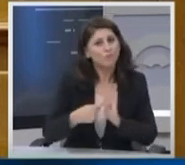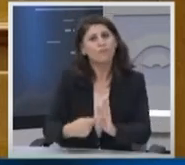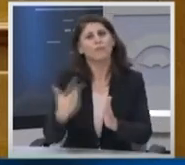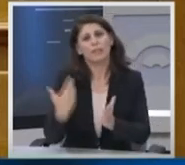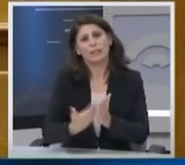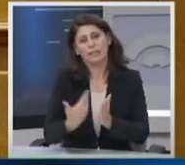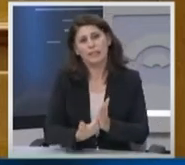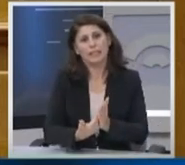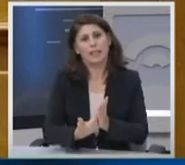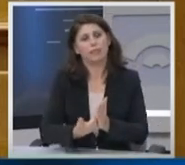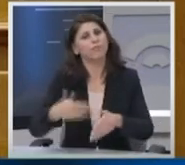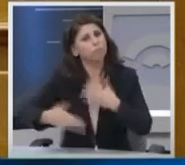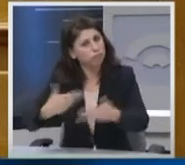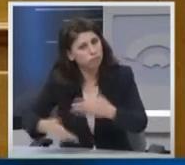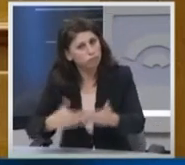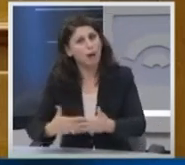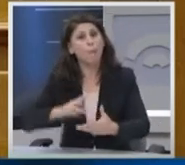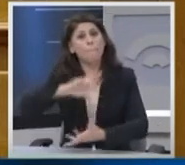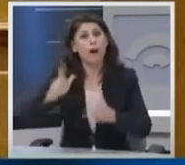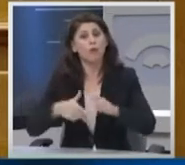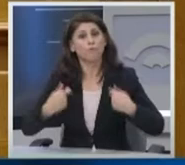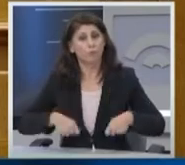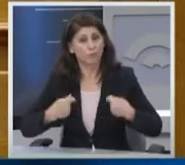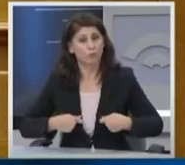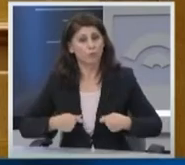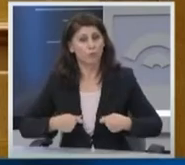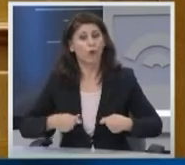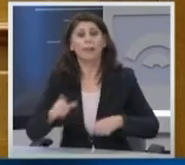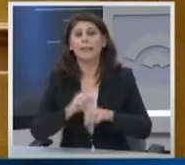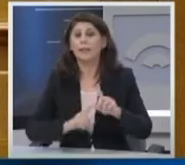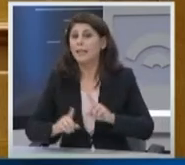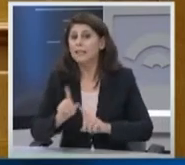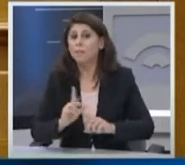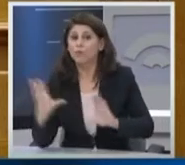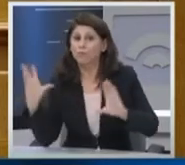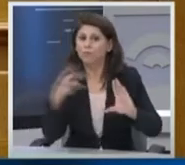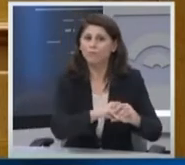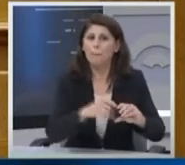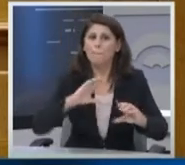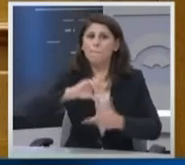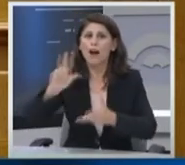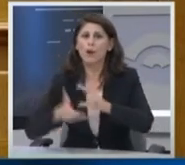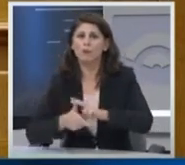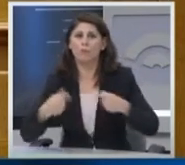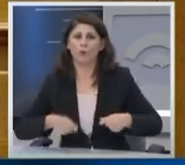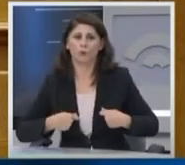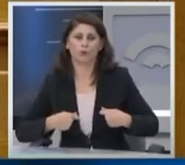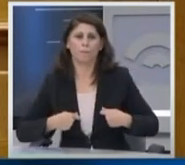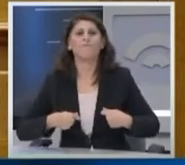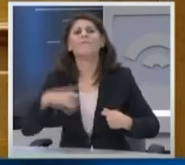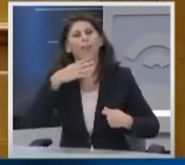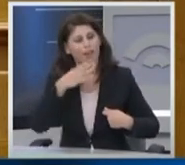τα στοιχεία της εξέλιξης του παγκόσμιου πλούτου και σε ποια χέρια ανήκει? Έτσι λοιπόν, για το